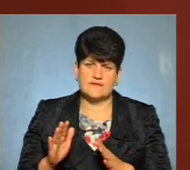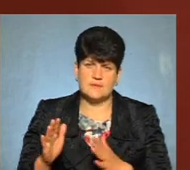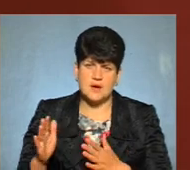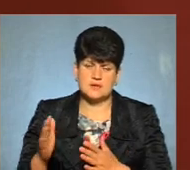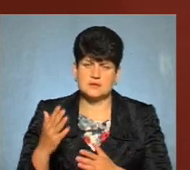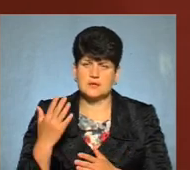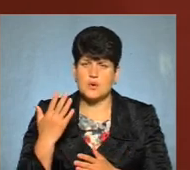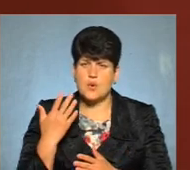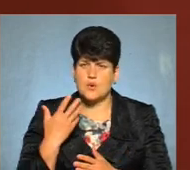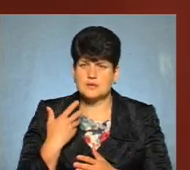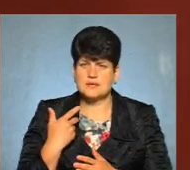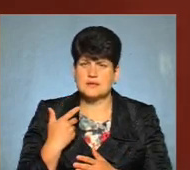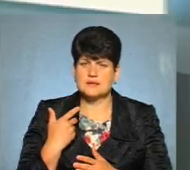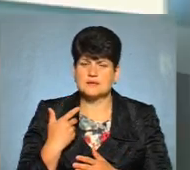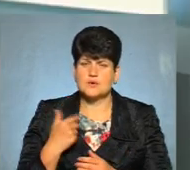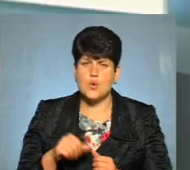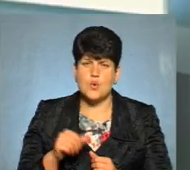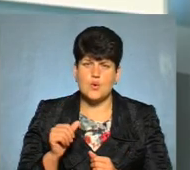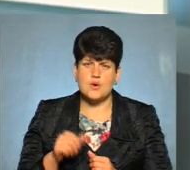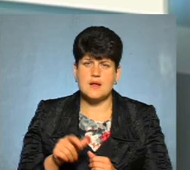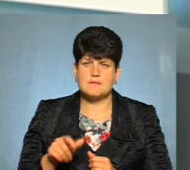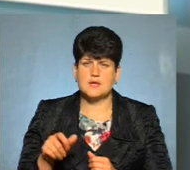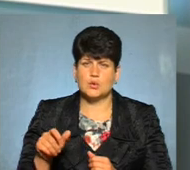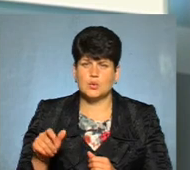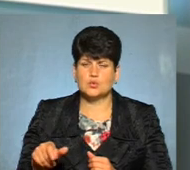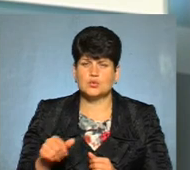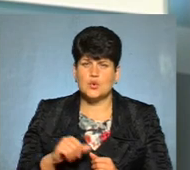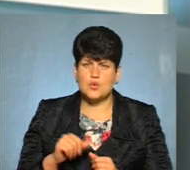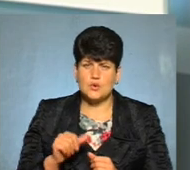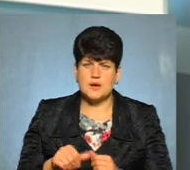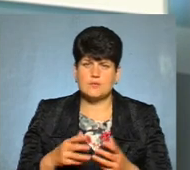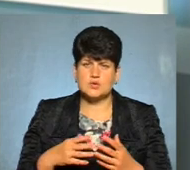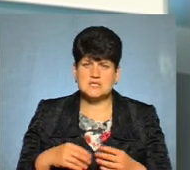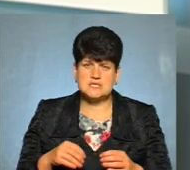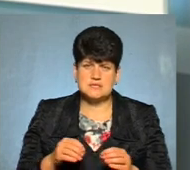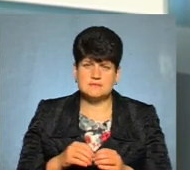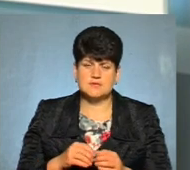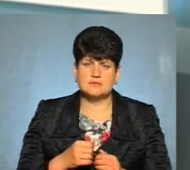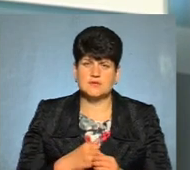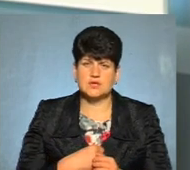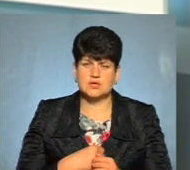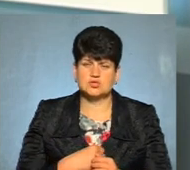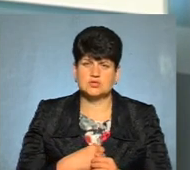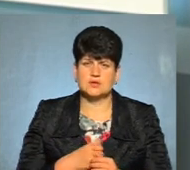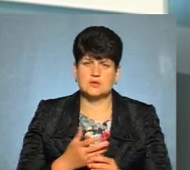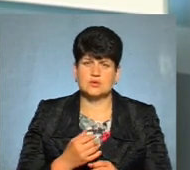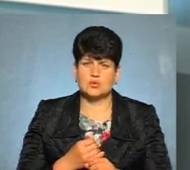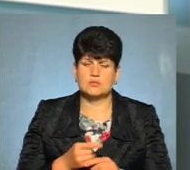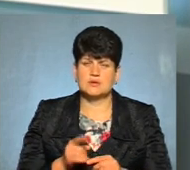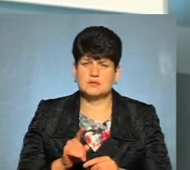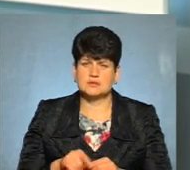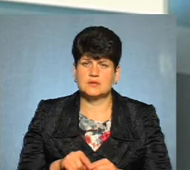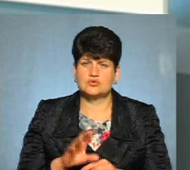коли окремі люди з окремої сім'ї, на жаль, реагують таким чином, що все